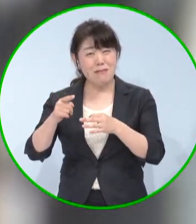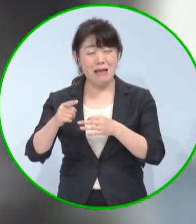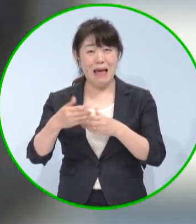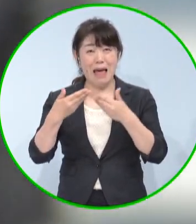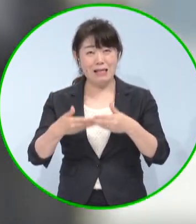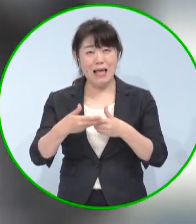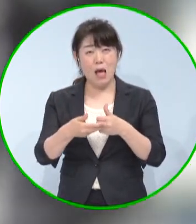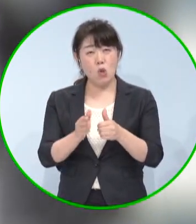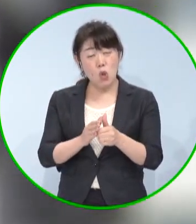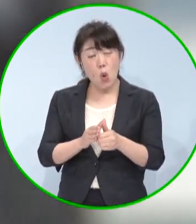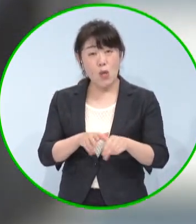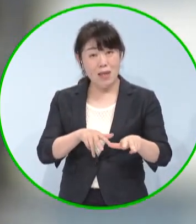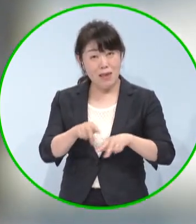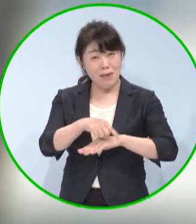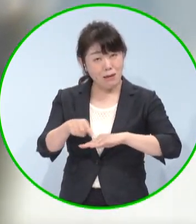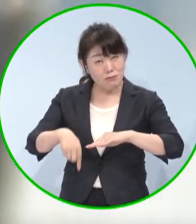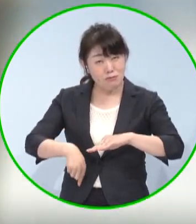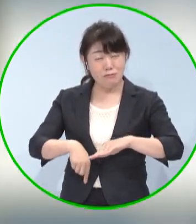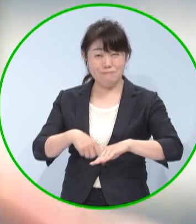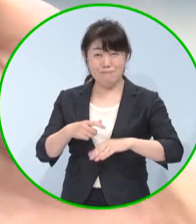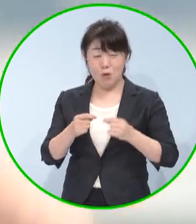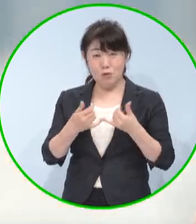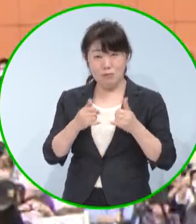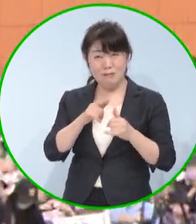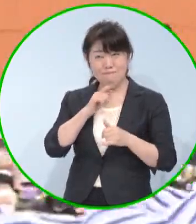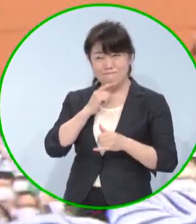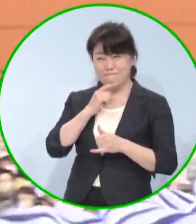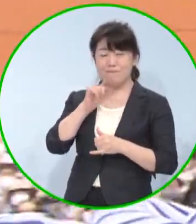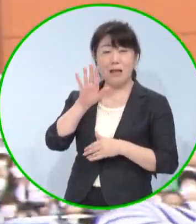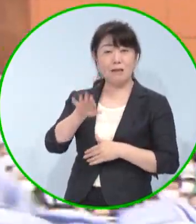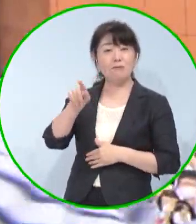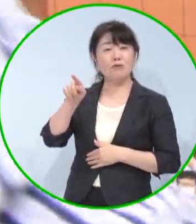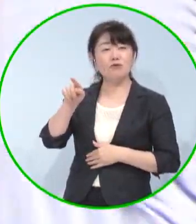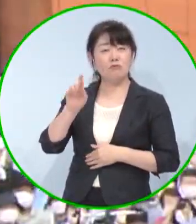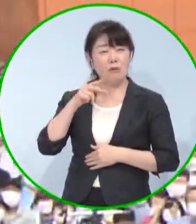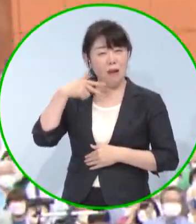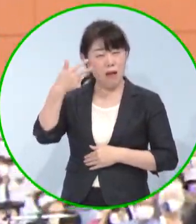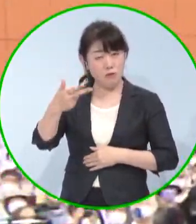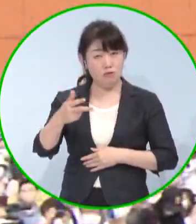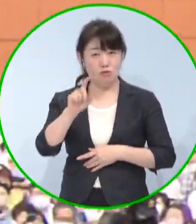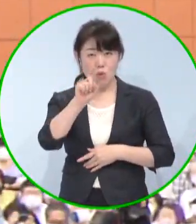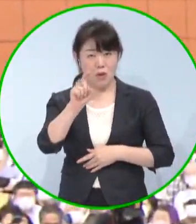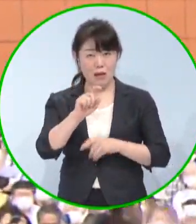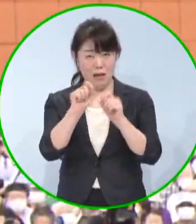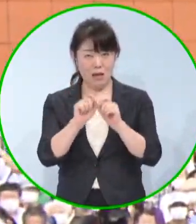全保障政策などが主な争点です。来週10日に投開票されます。